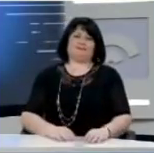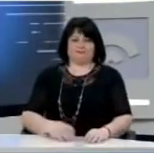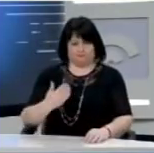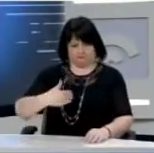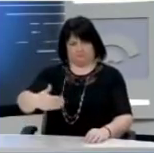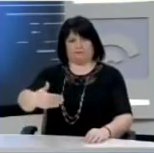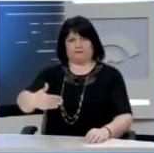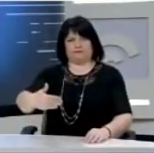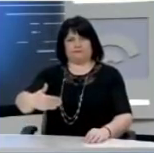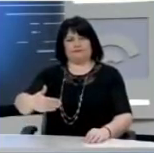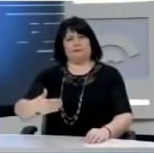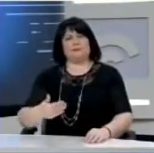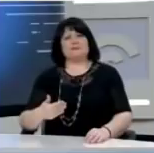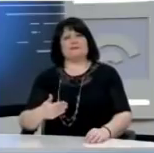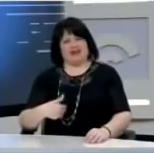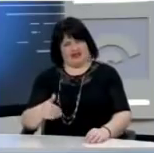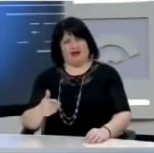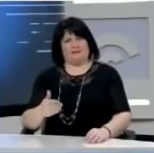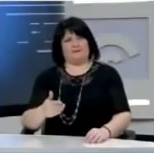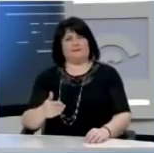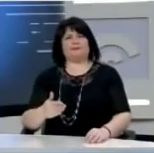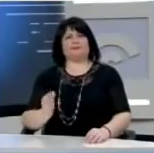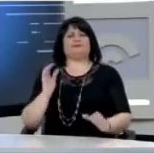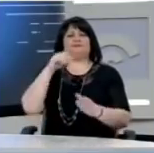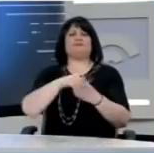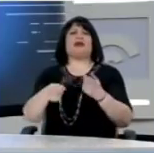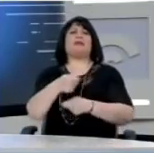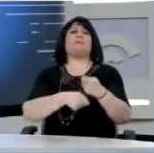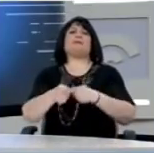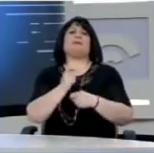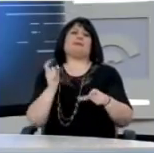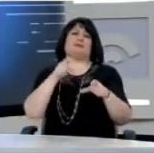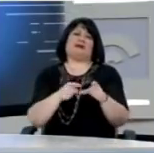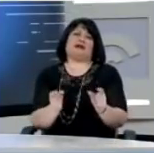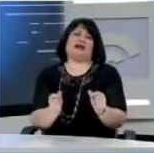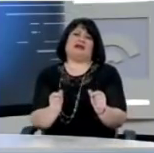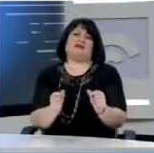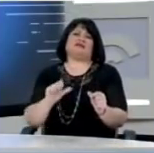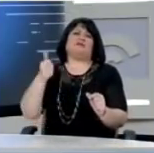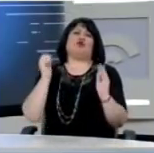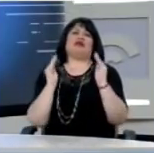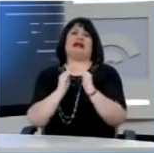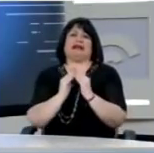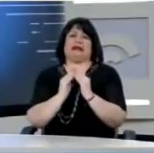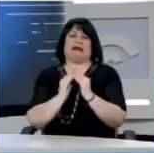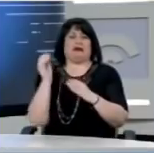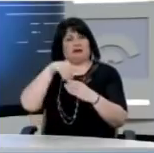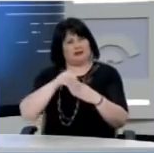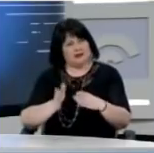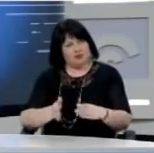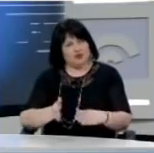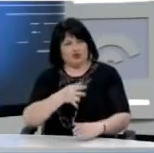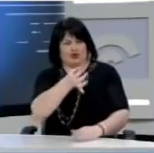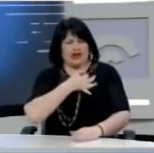προβλέψαμε την υπαγωγή και επιχειρήσεων στη ρύθμιση για την πρώτη κατοικία. Αλλά μας